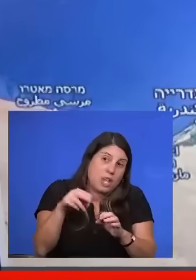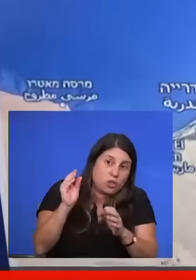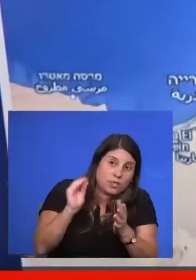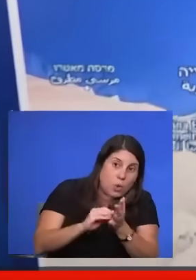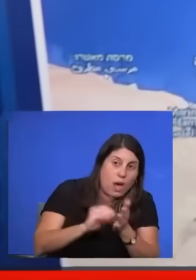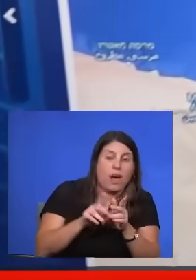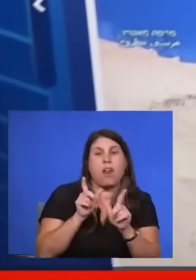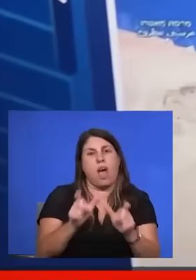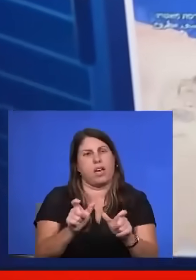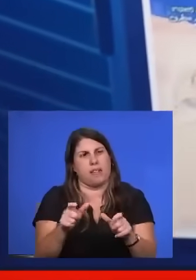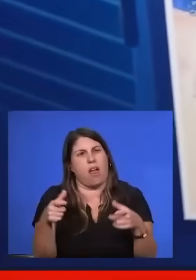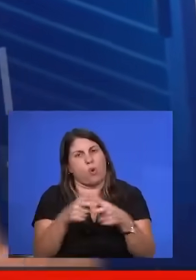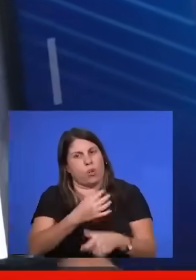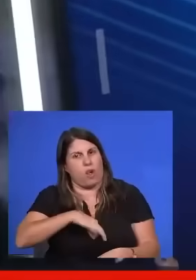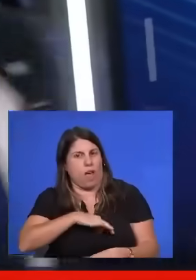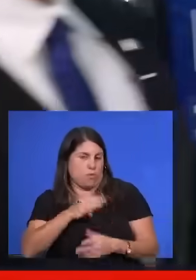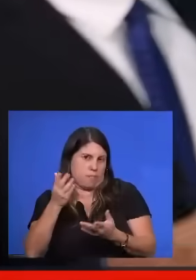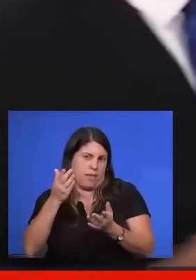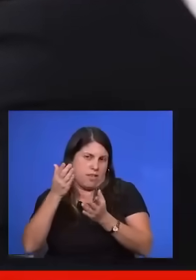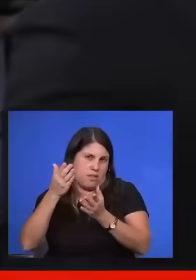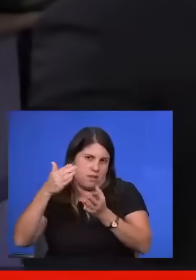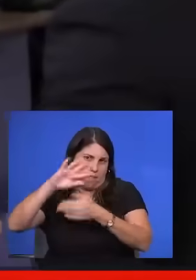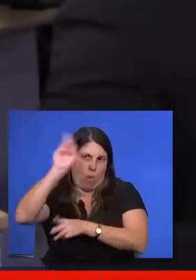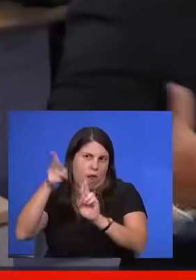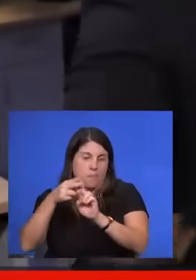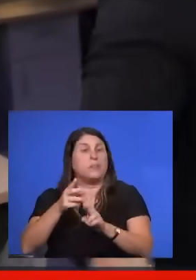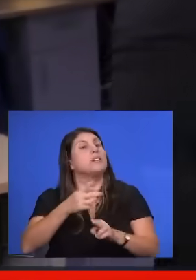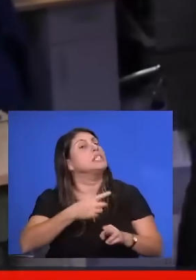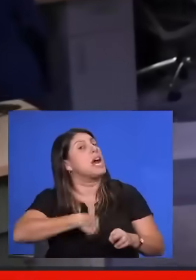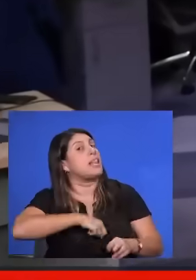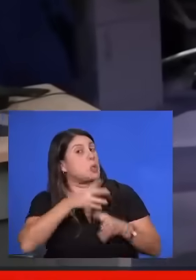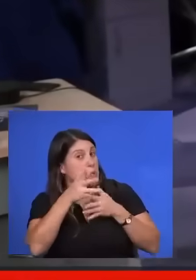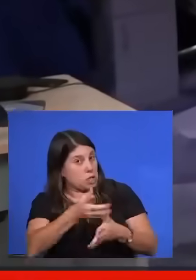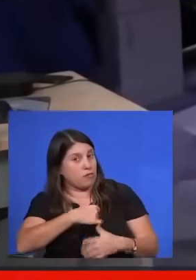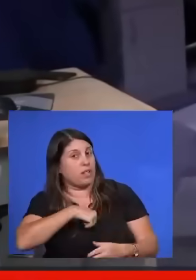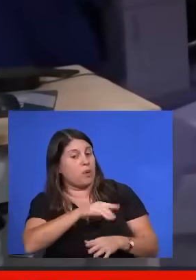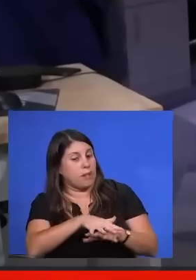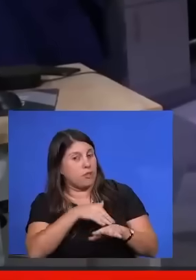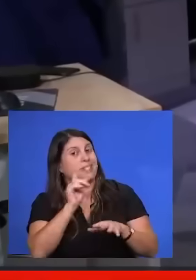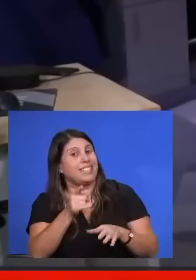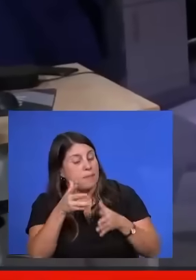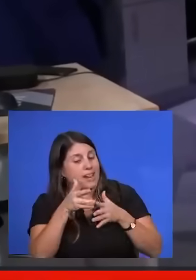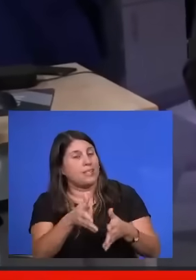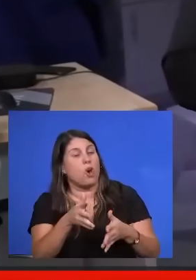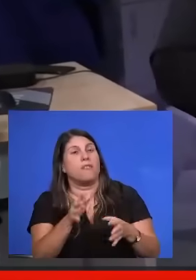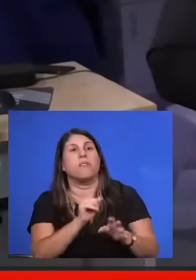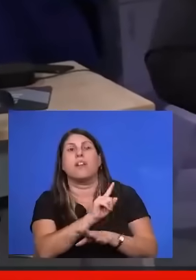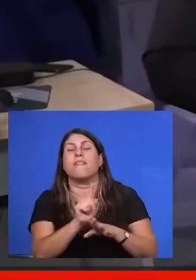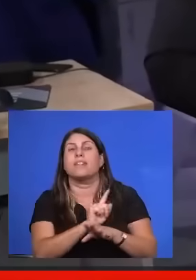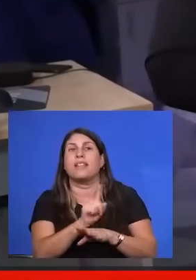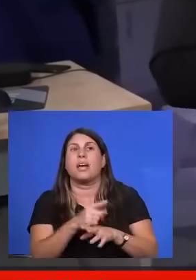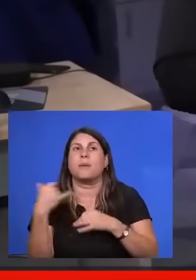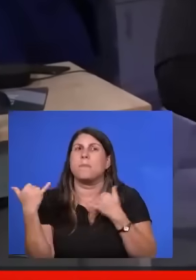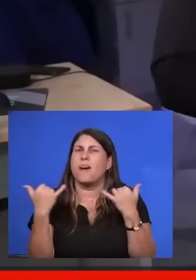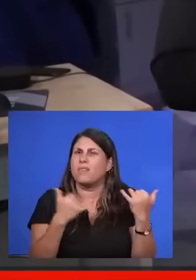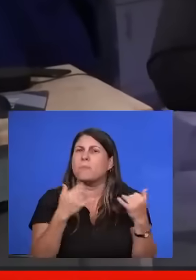overseas. אז דובר הפנטגון אומר, נתקוף כשנרגיש שאנחנו צריכים לתקוף, ובינתיים הם מביאים לכאן יותר ויותר מערכות